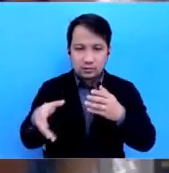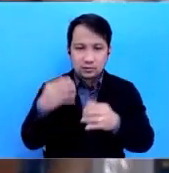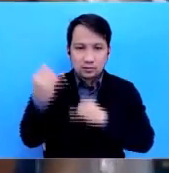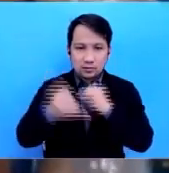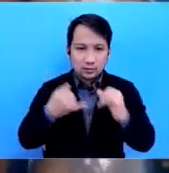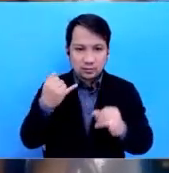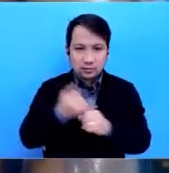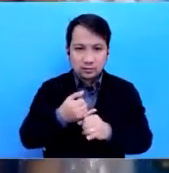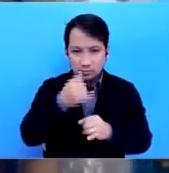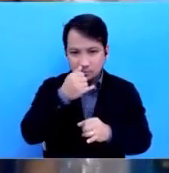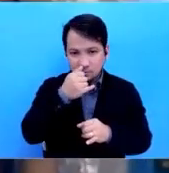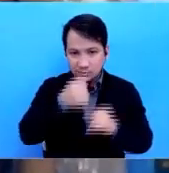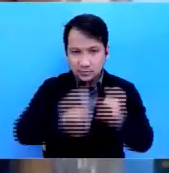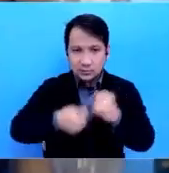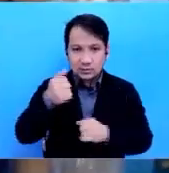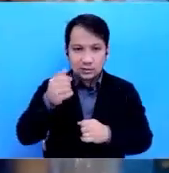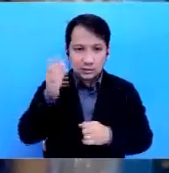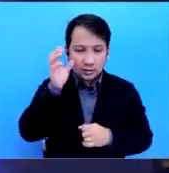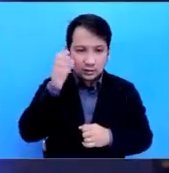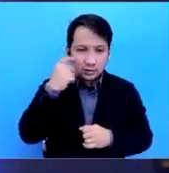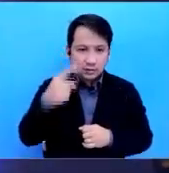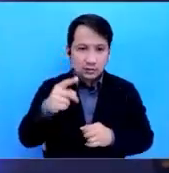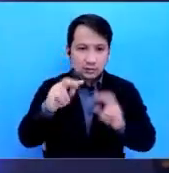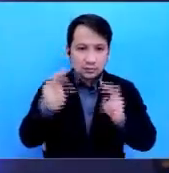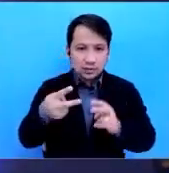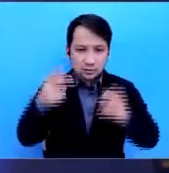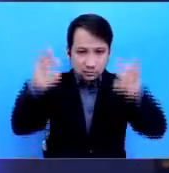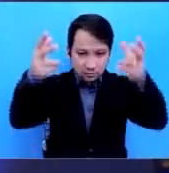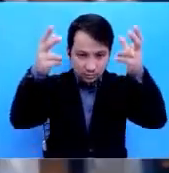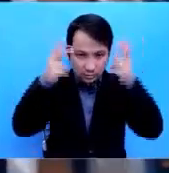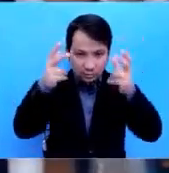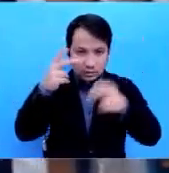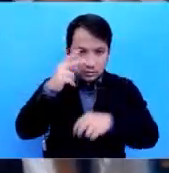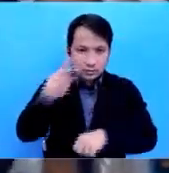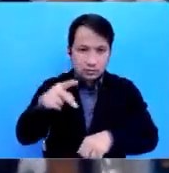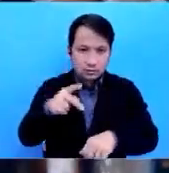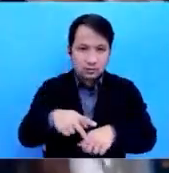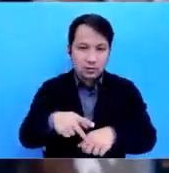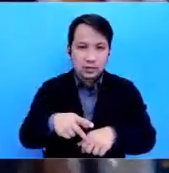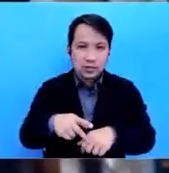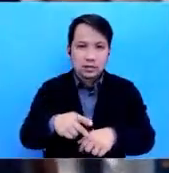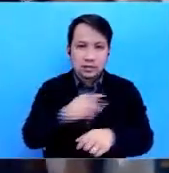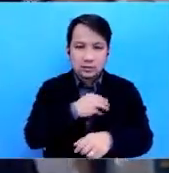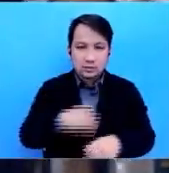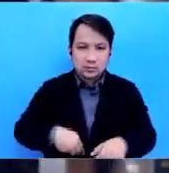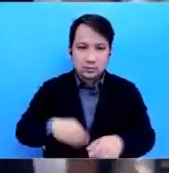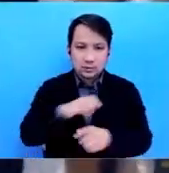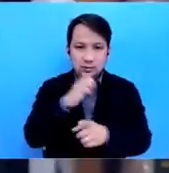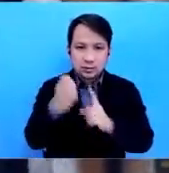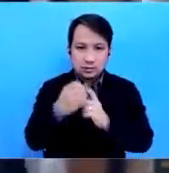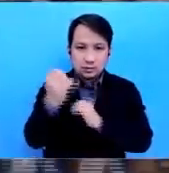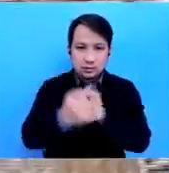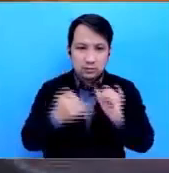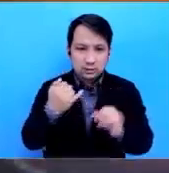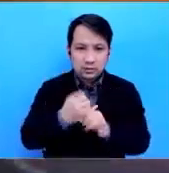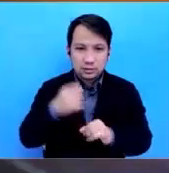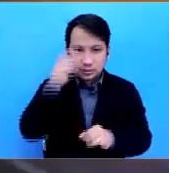stage. Nakuha ni Kathleen Paton ang ikalawang korona ng Pilipinas sa Miss Echo International Pageant sa